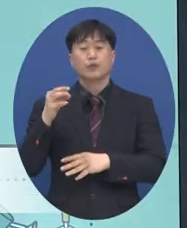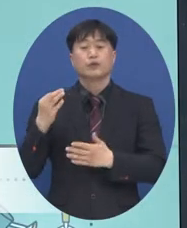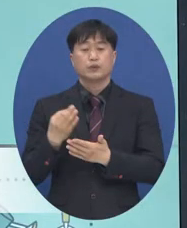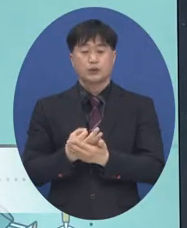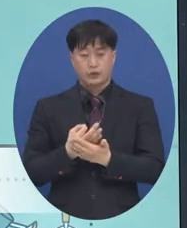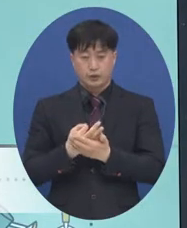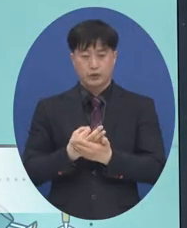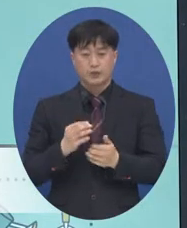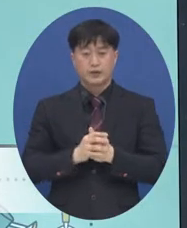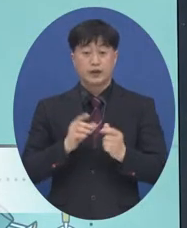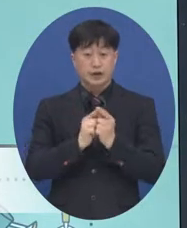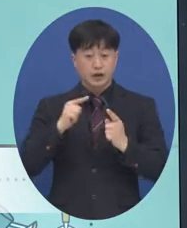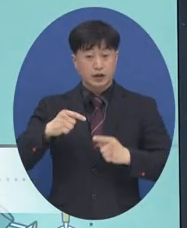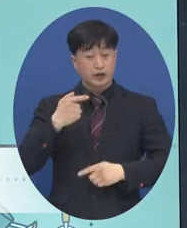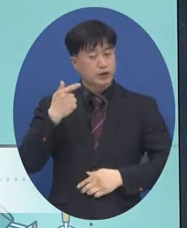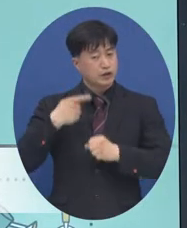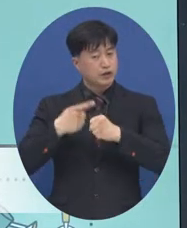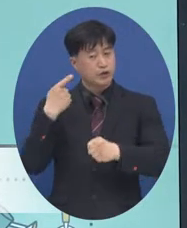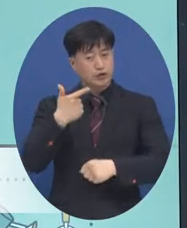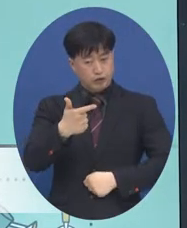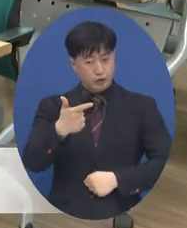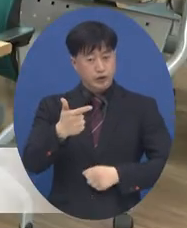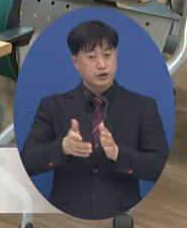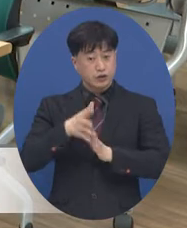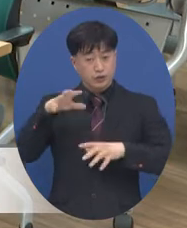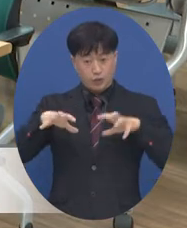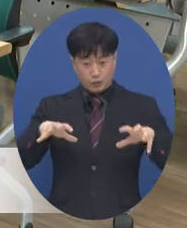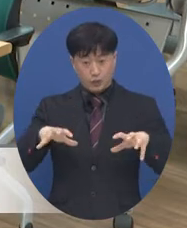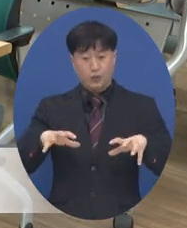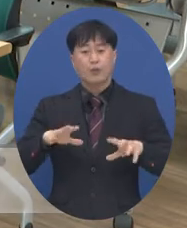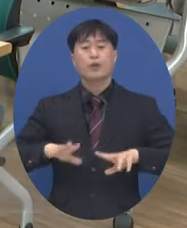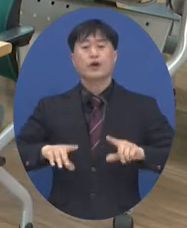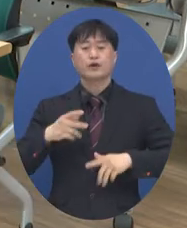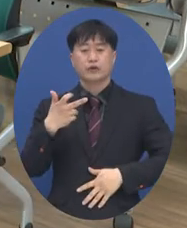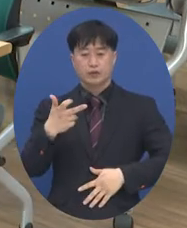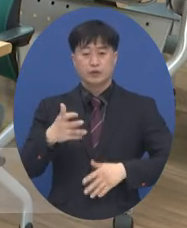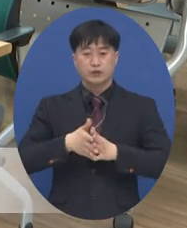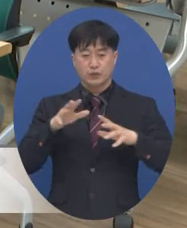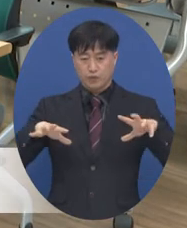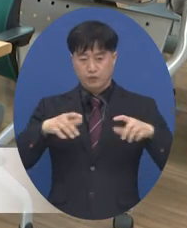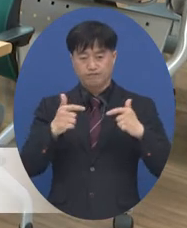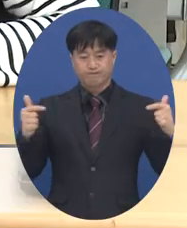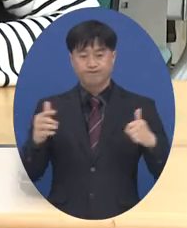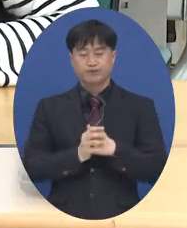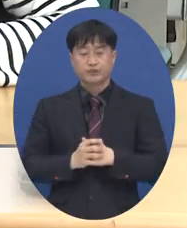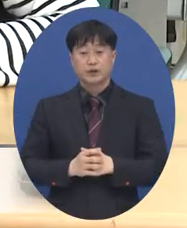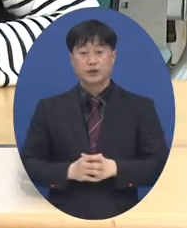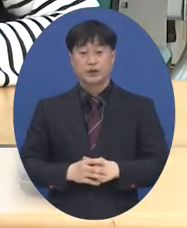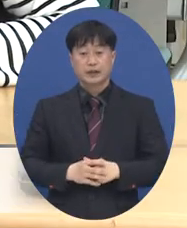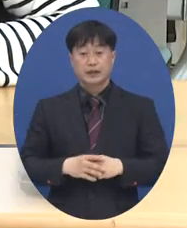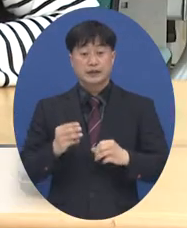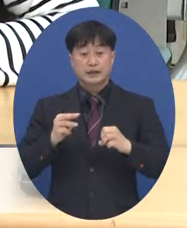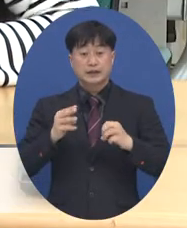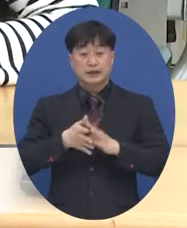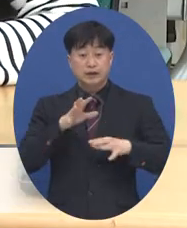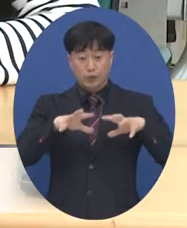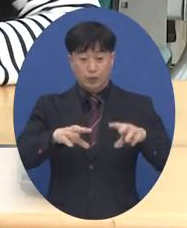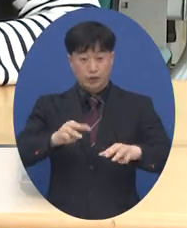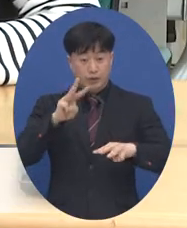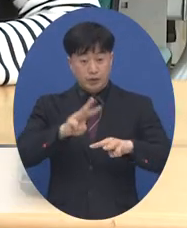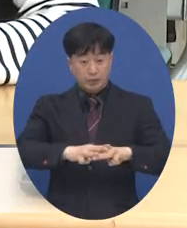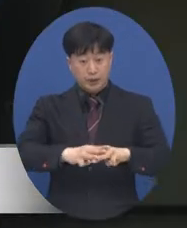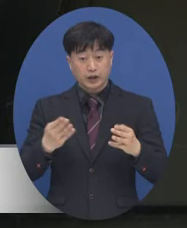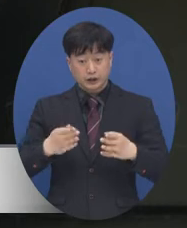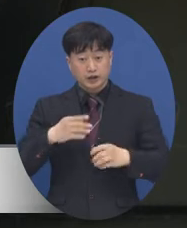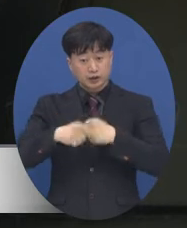대상지역의 지난해 6개 시군을 시작으로 오랜 17대 수분까지 늘어났습니다 해당 시 군에 동수를 두고 1년 이상 도 생산의